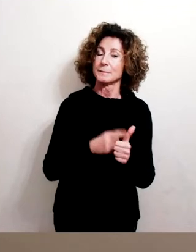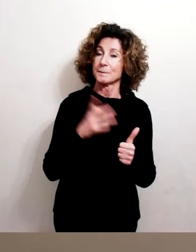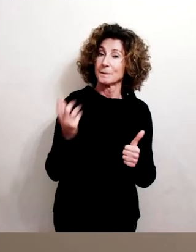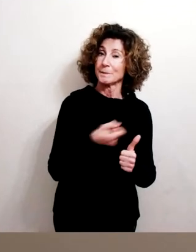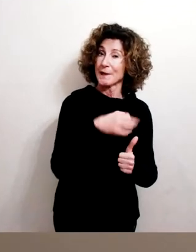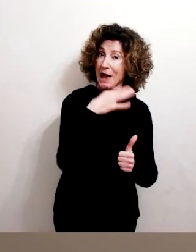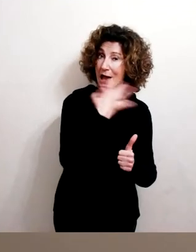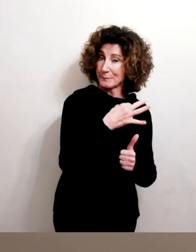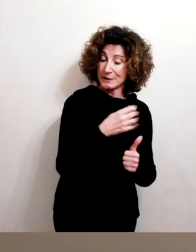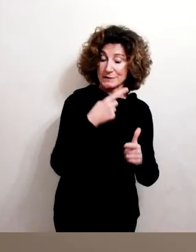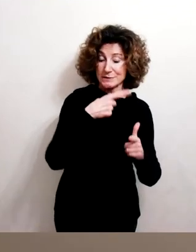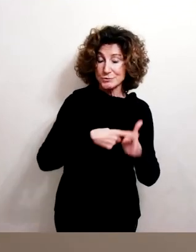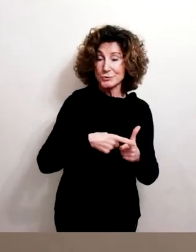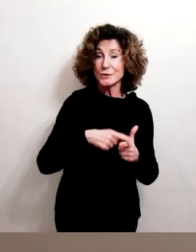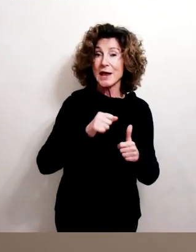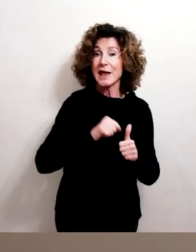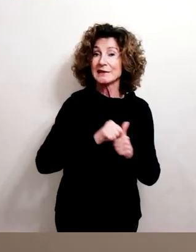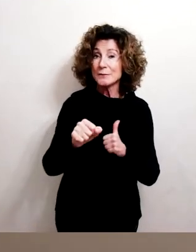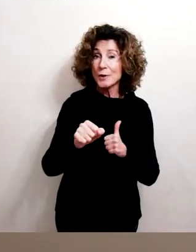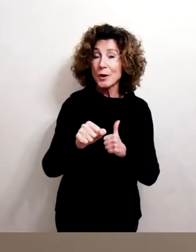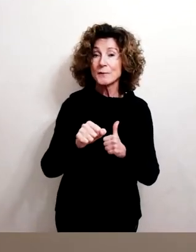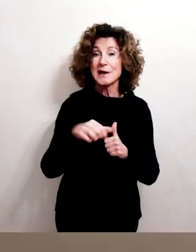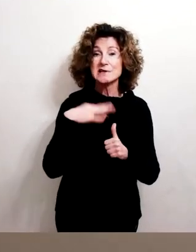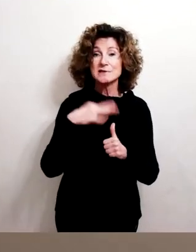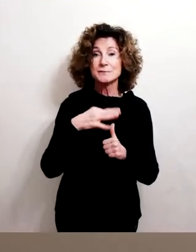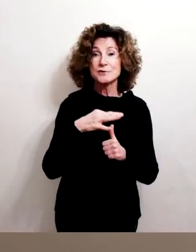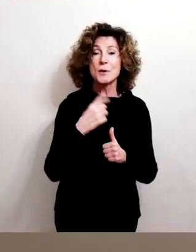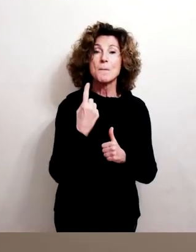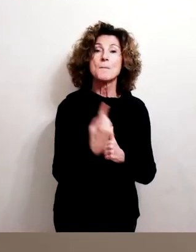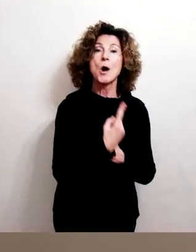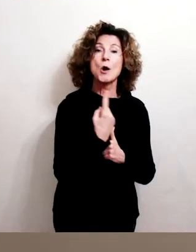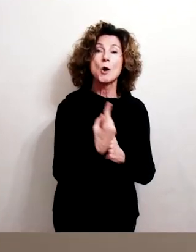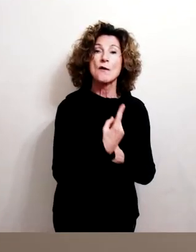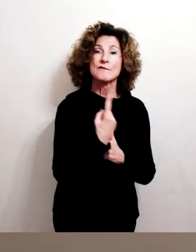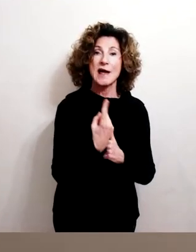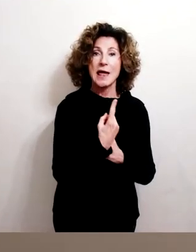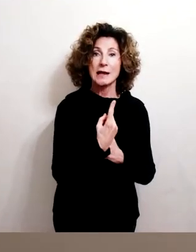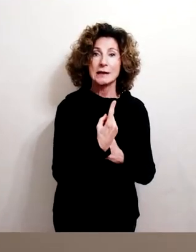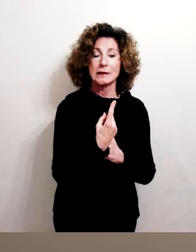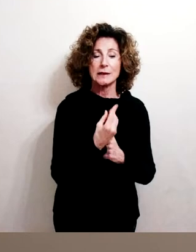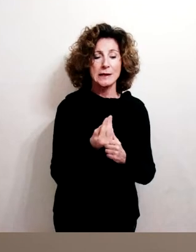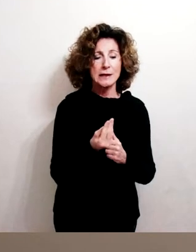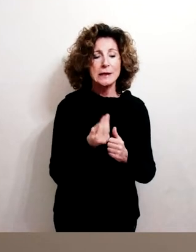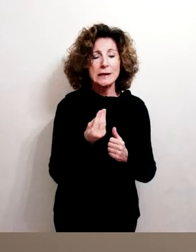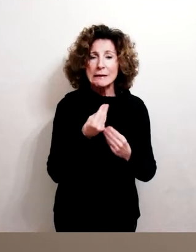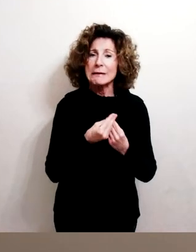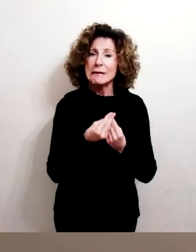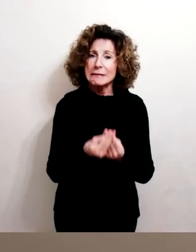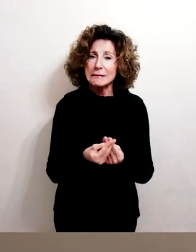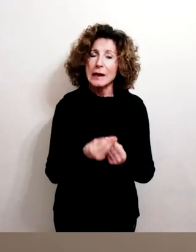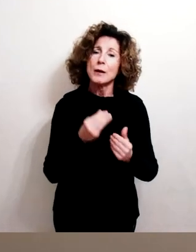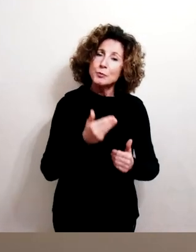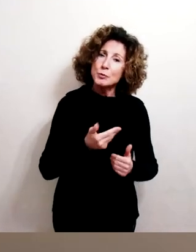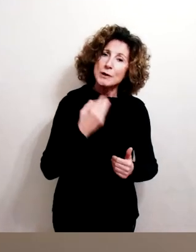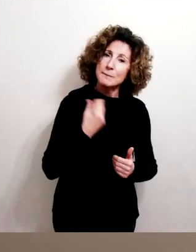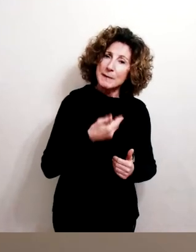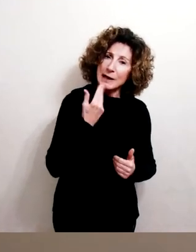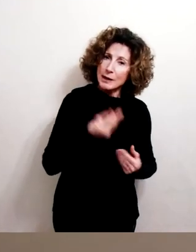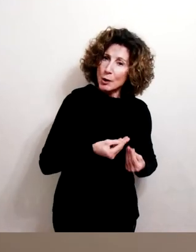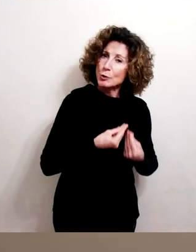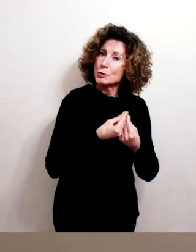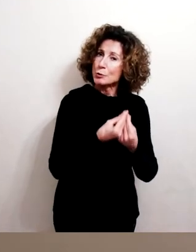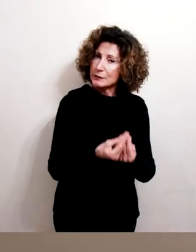avere il titolo di specializzazione monovalente che è un titolo che può rilasciare anche lo stesso